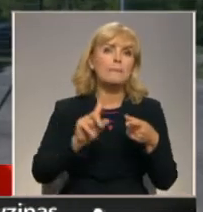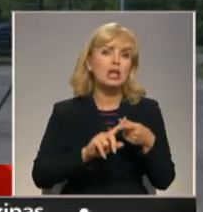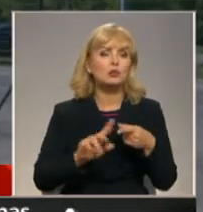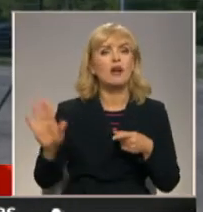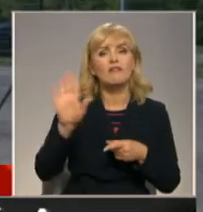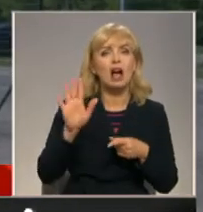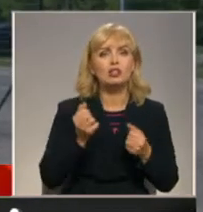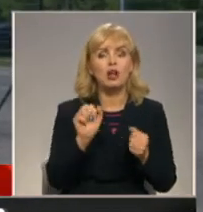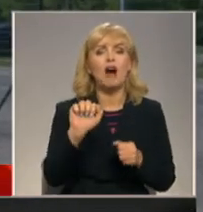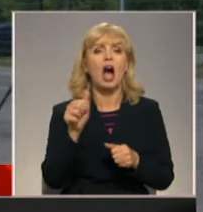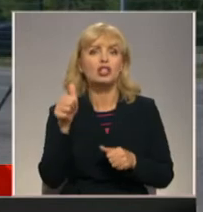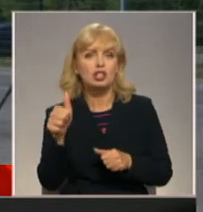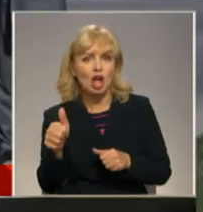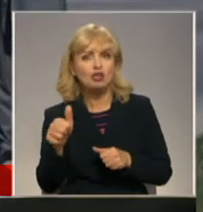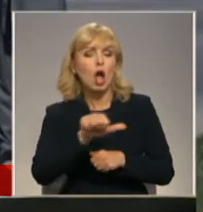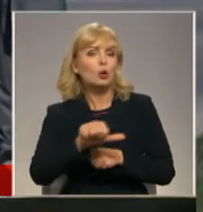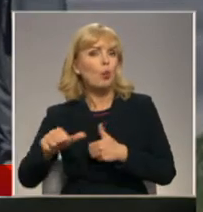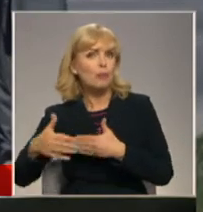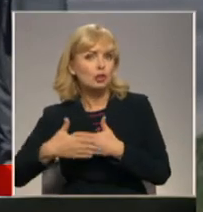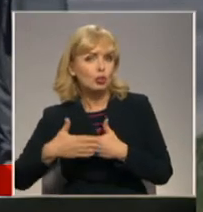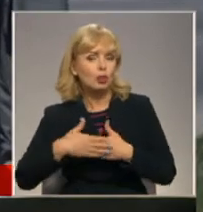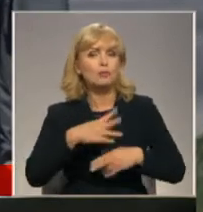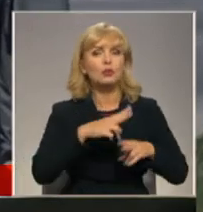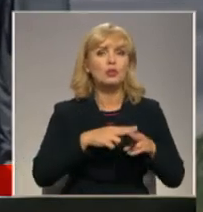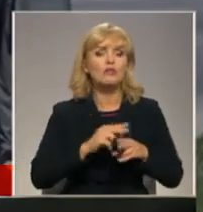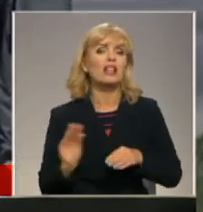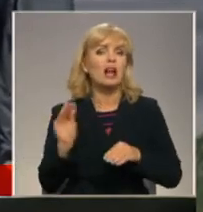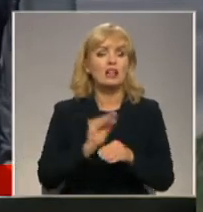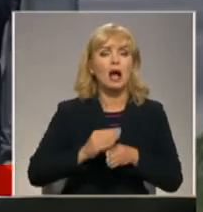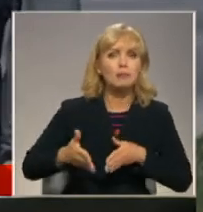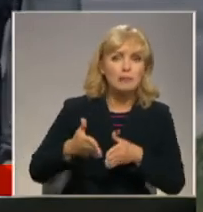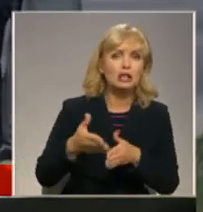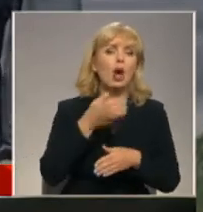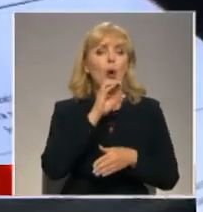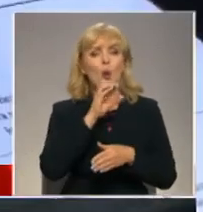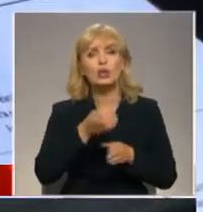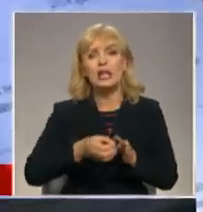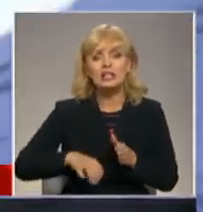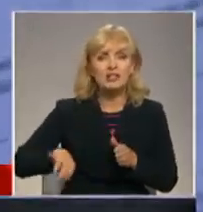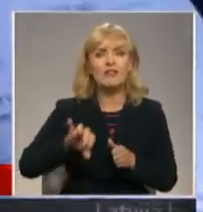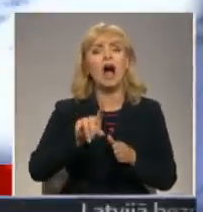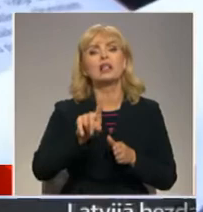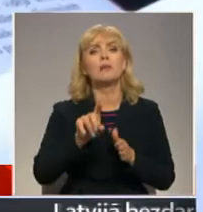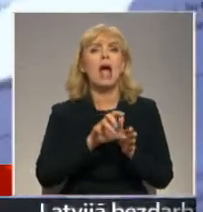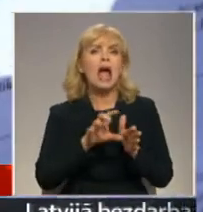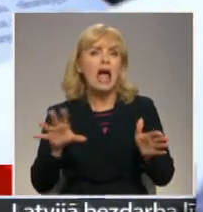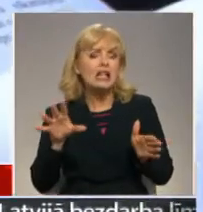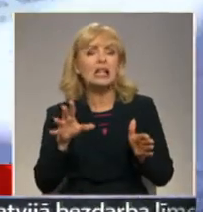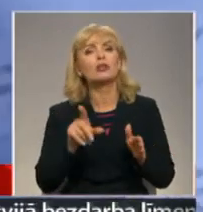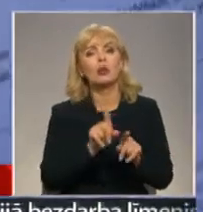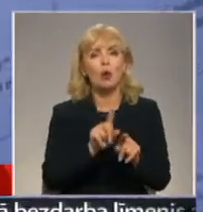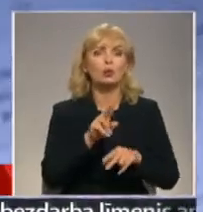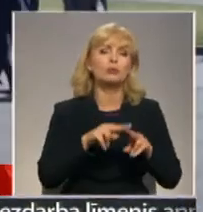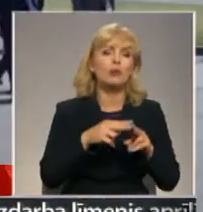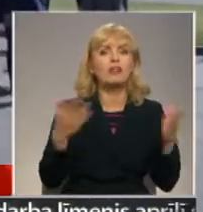autoceļam A6 robežas tiešā tūmā, uzbūvēti pieveceļi, ūdensvads, elektrība un veikti citi uzņēmējdarbību veicinoši